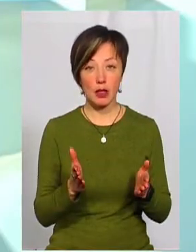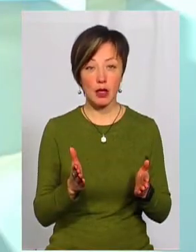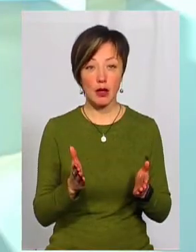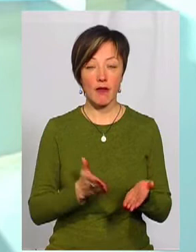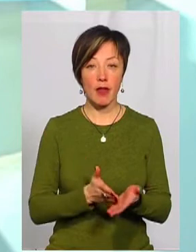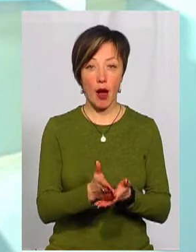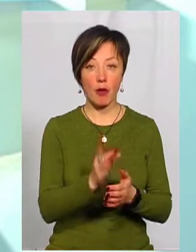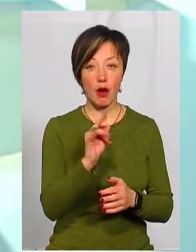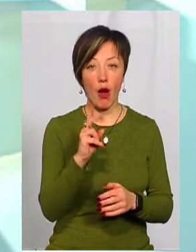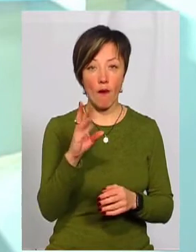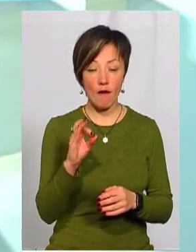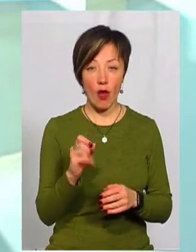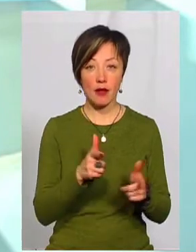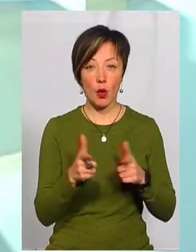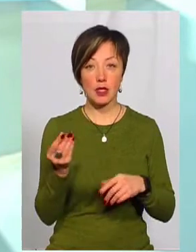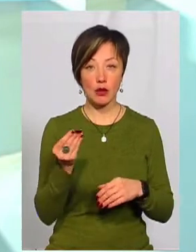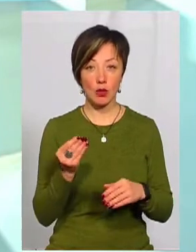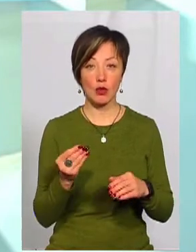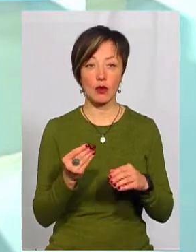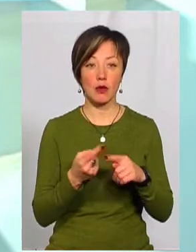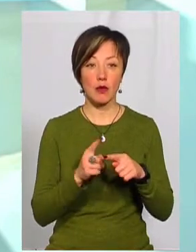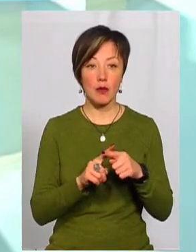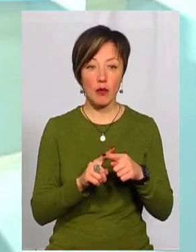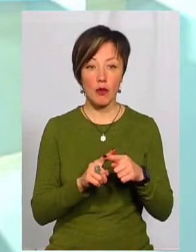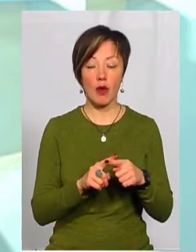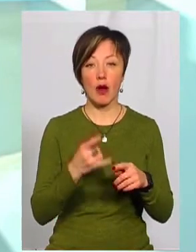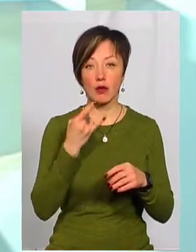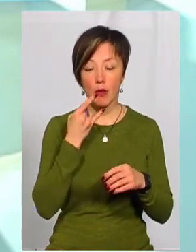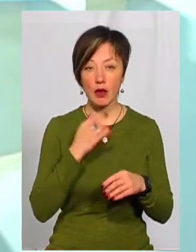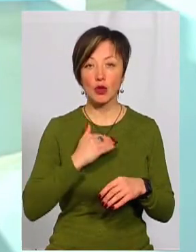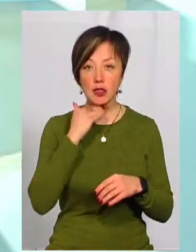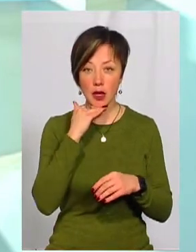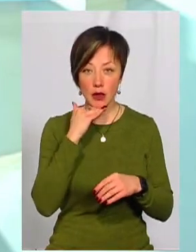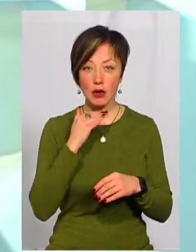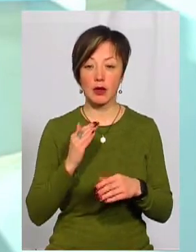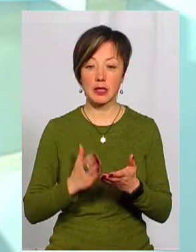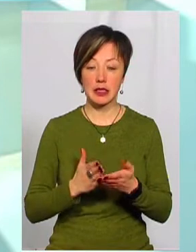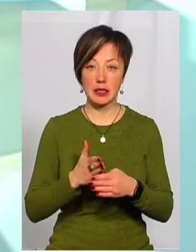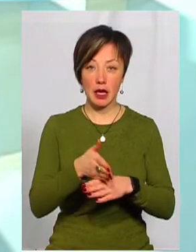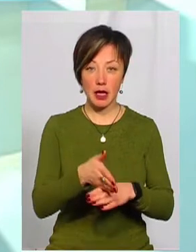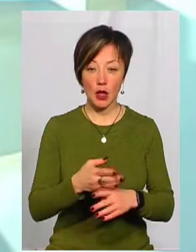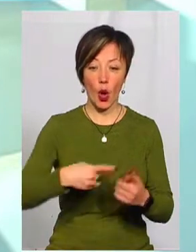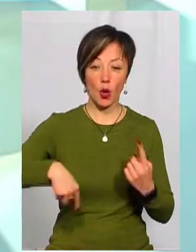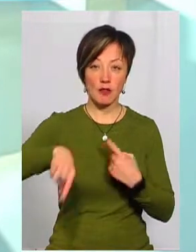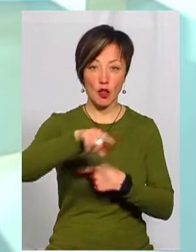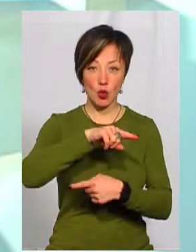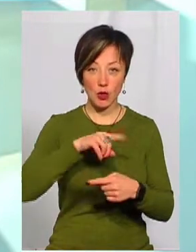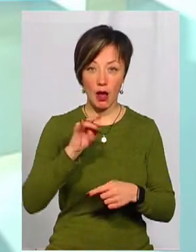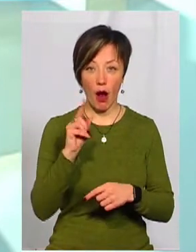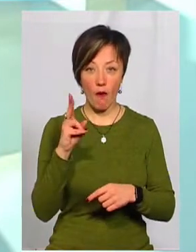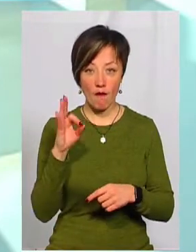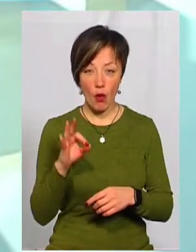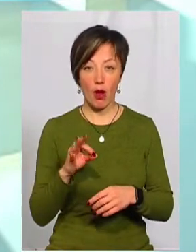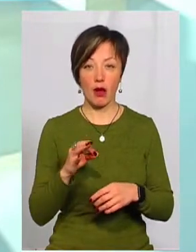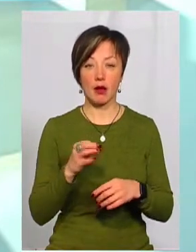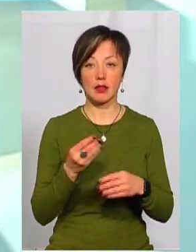в напрямку Раково, на загод зерно поставить струмоприймачі, йому достатньо буде заїхати в Раково, розвернутися і приїхати